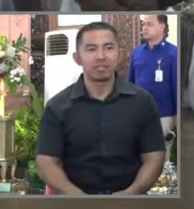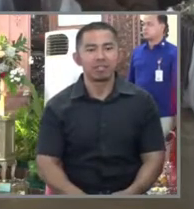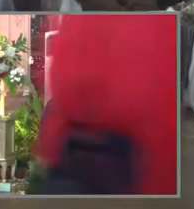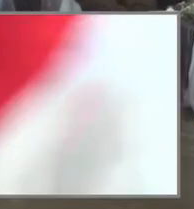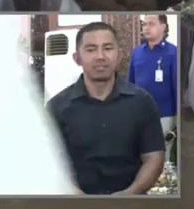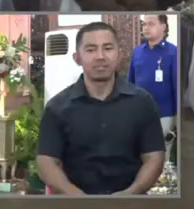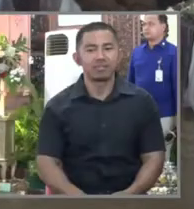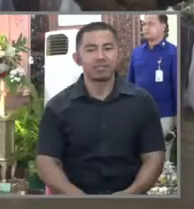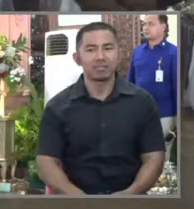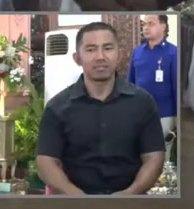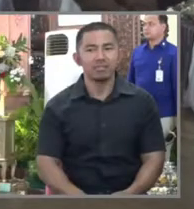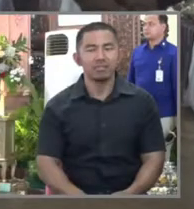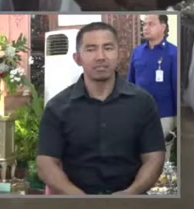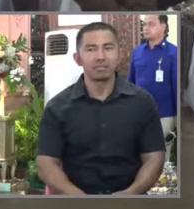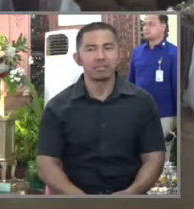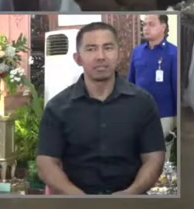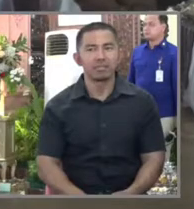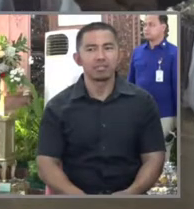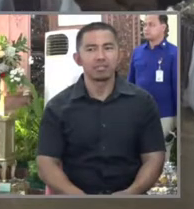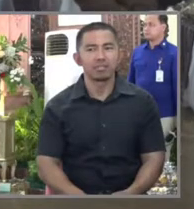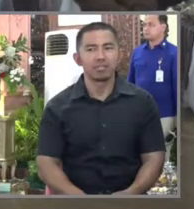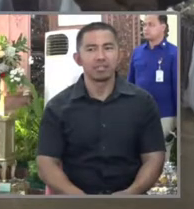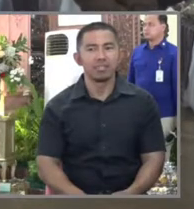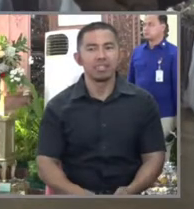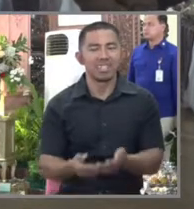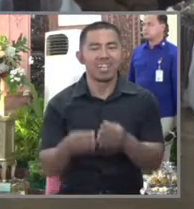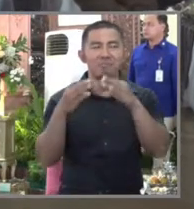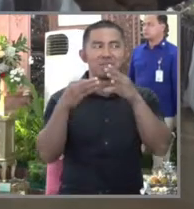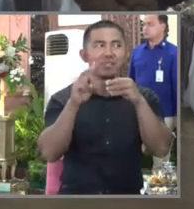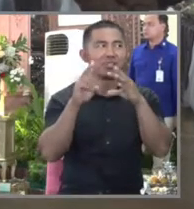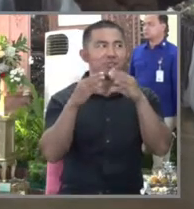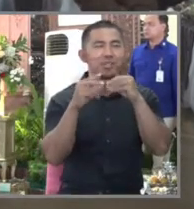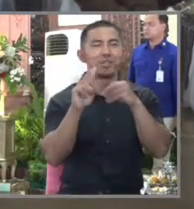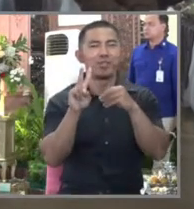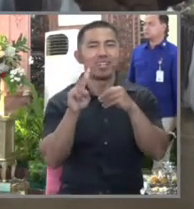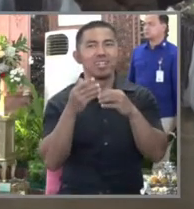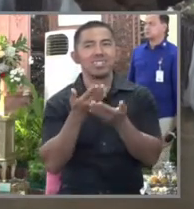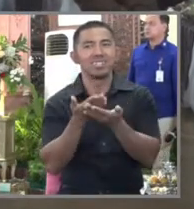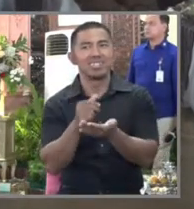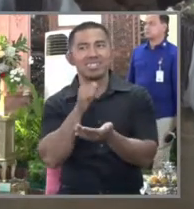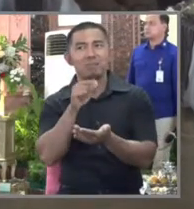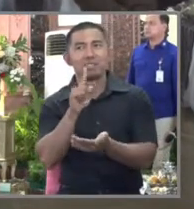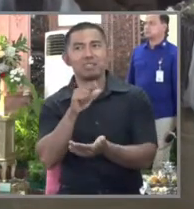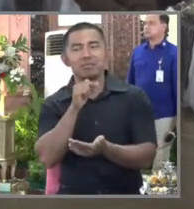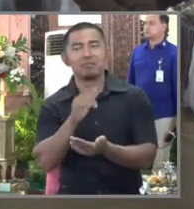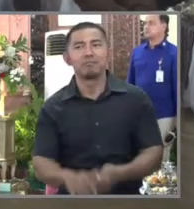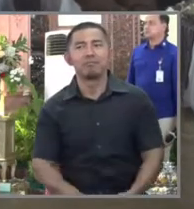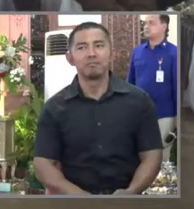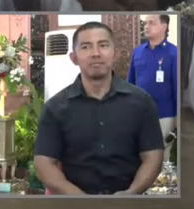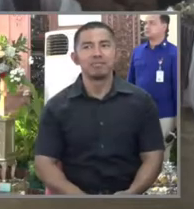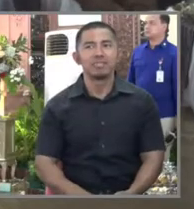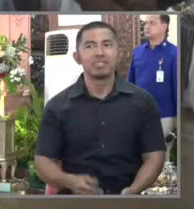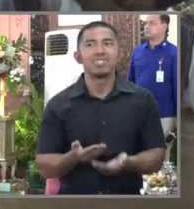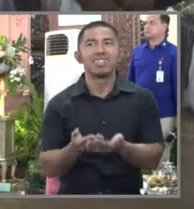dulu. Ya Anda bicara dulu. Ya siapa salah satu? Hah? Lo enggak salah